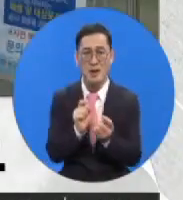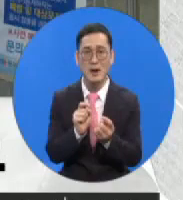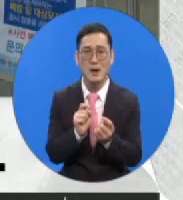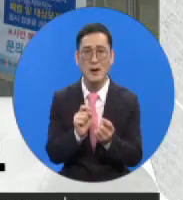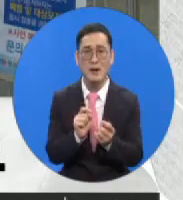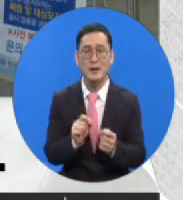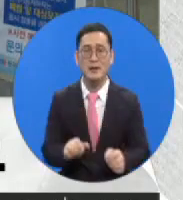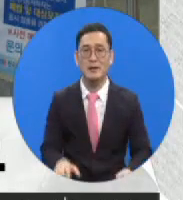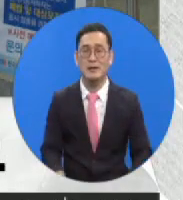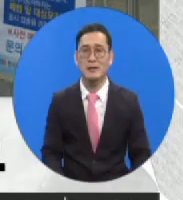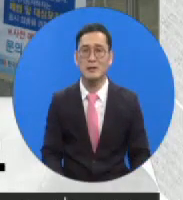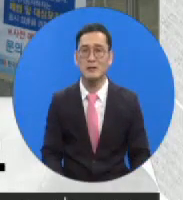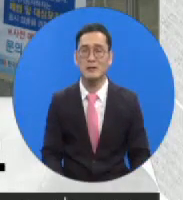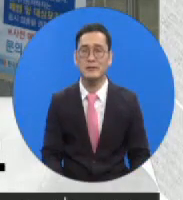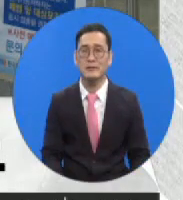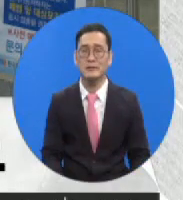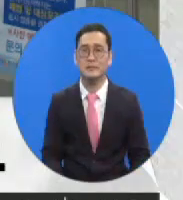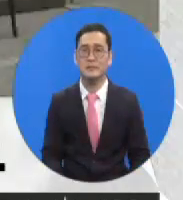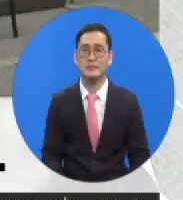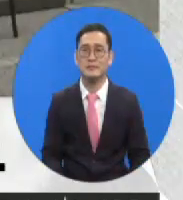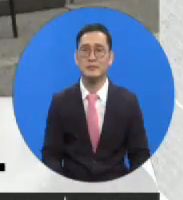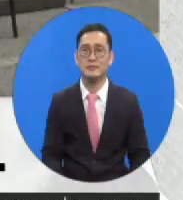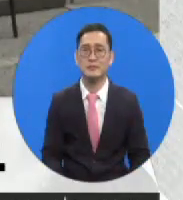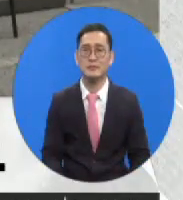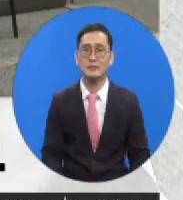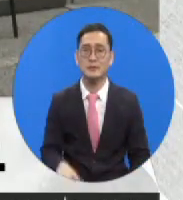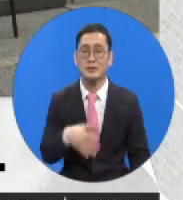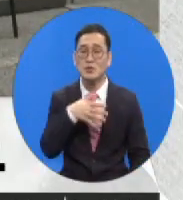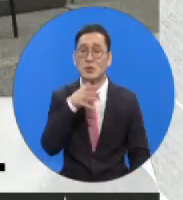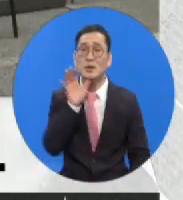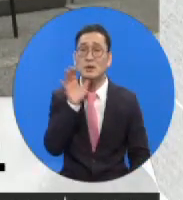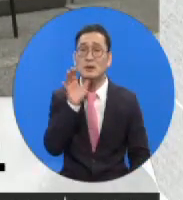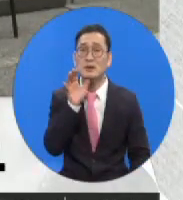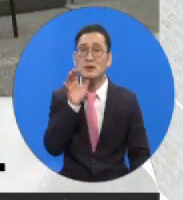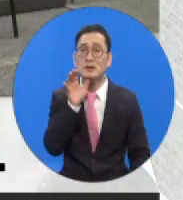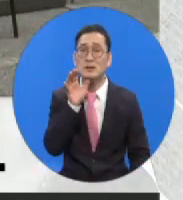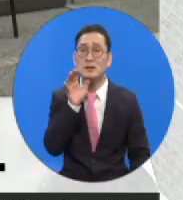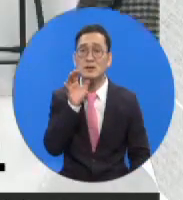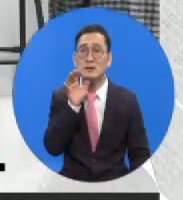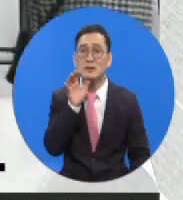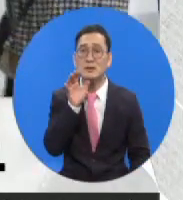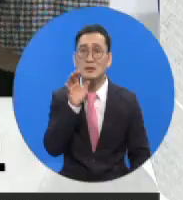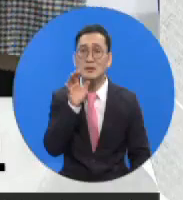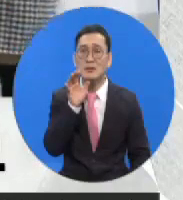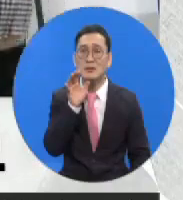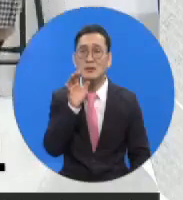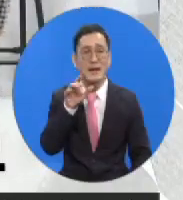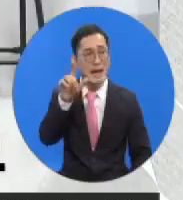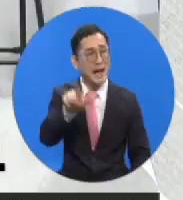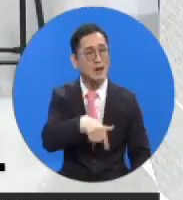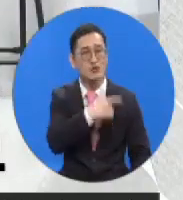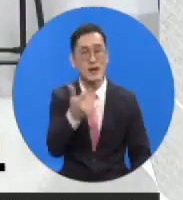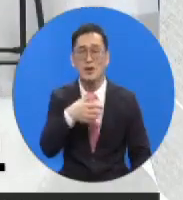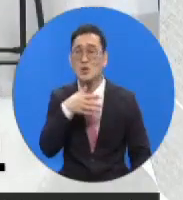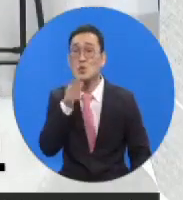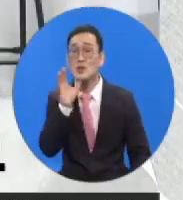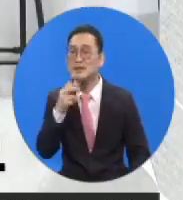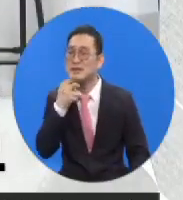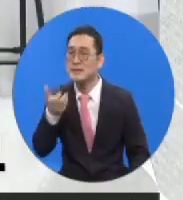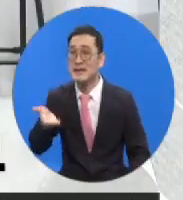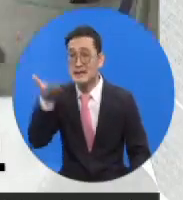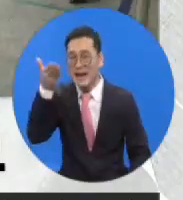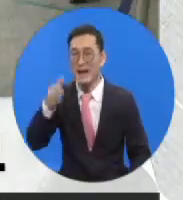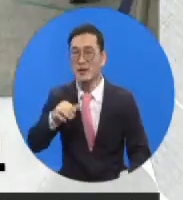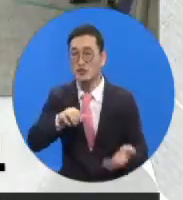지금 70대 이상의 그 노인분들 중에 사망하는 숫자가 한 560명 정도 달한다라고 얘기를 하고 있고